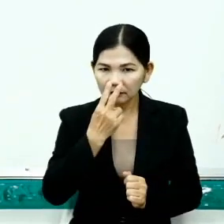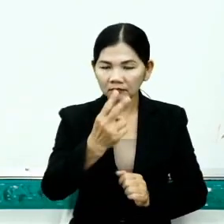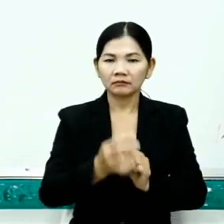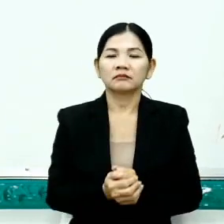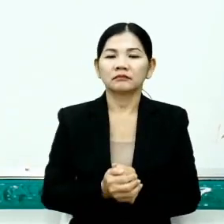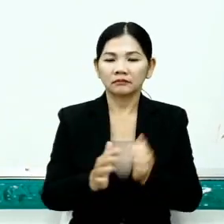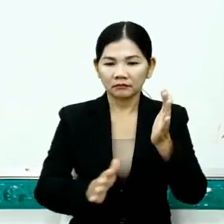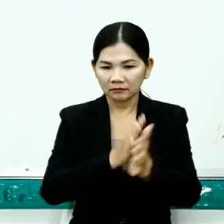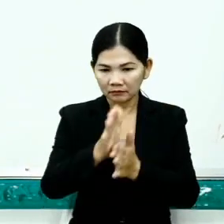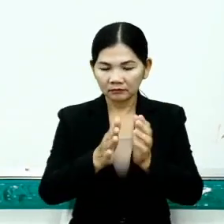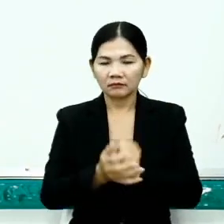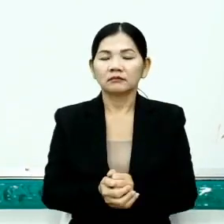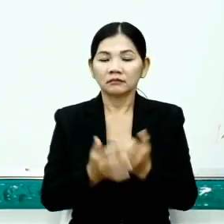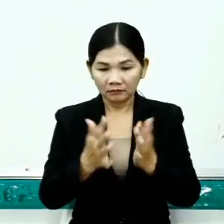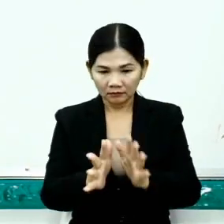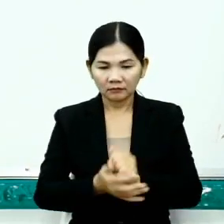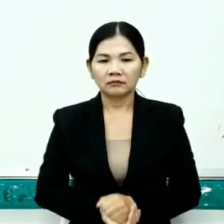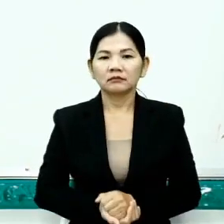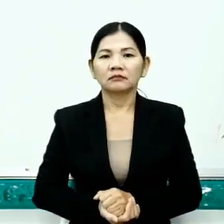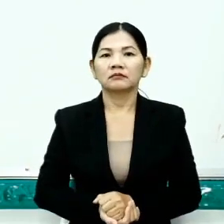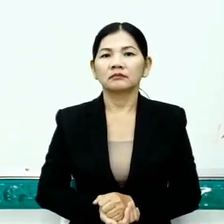តឃើញដូចអ្នកគ្រូហើយឬនៅ